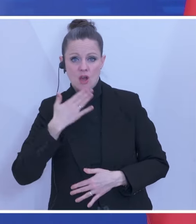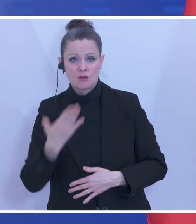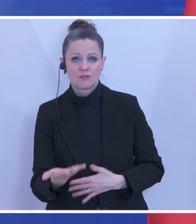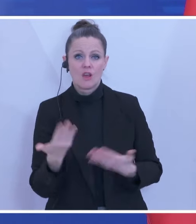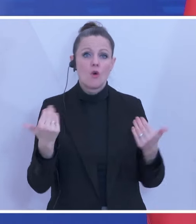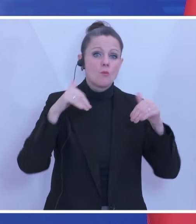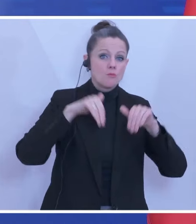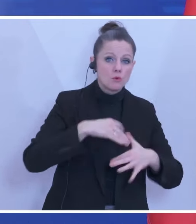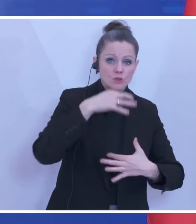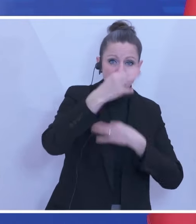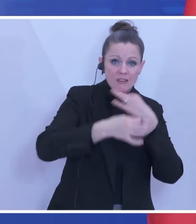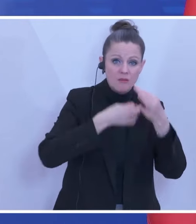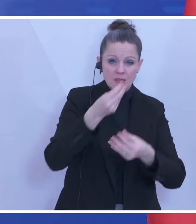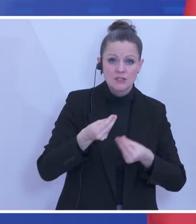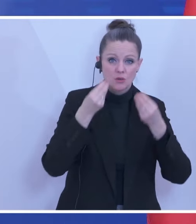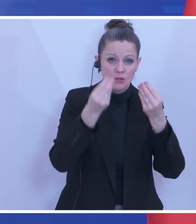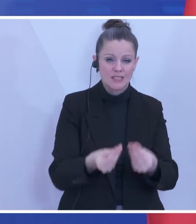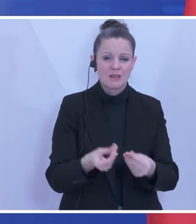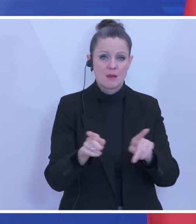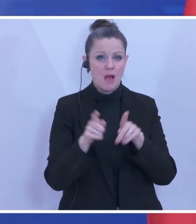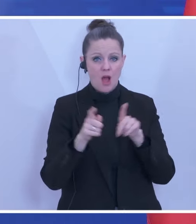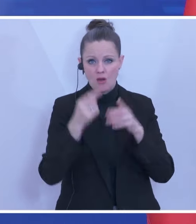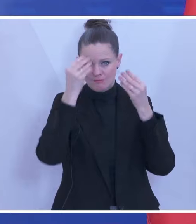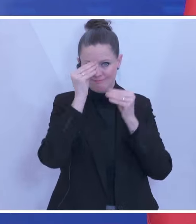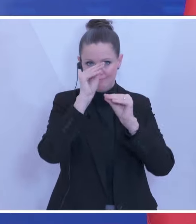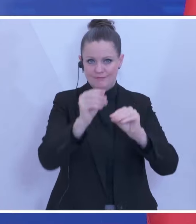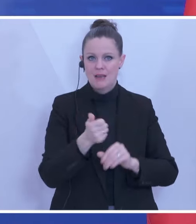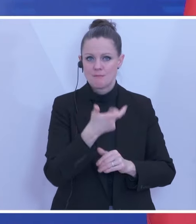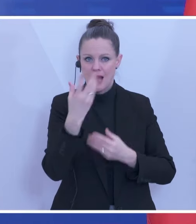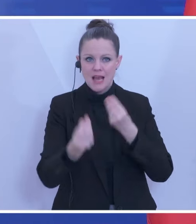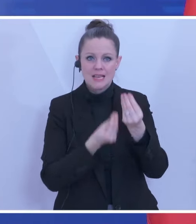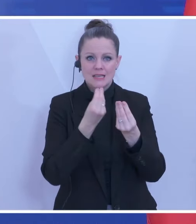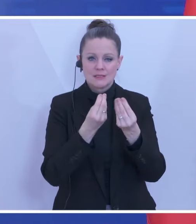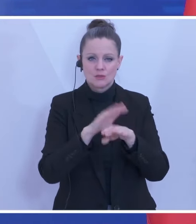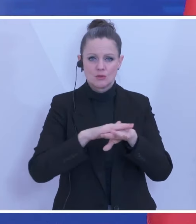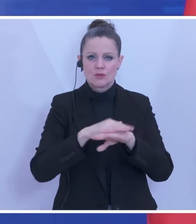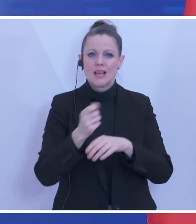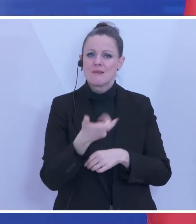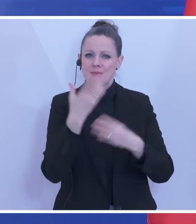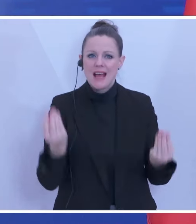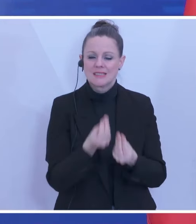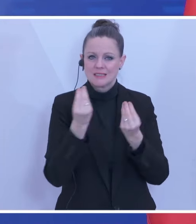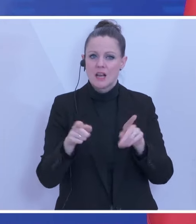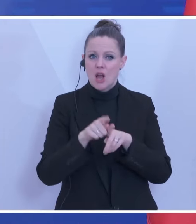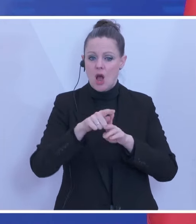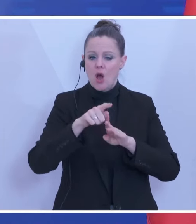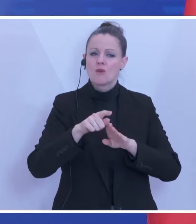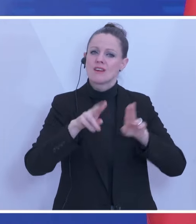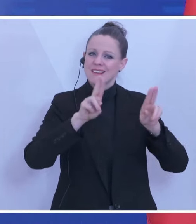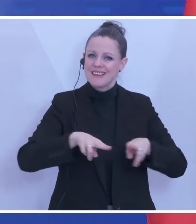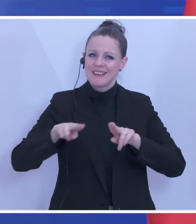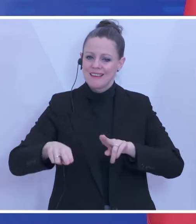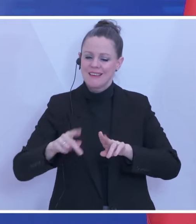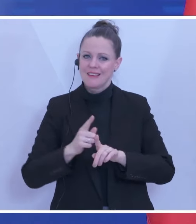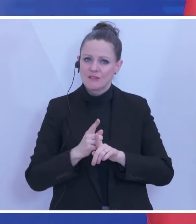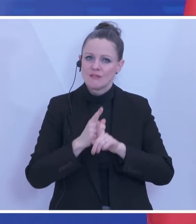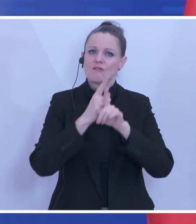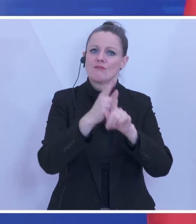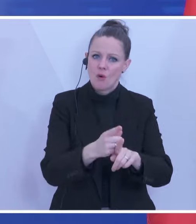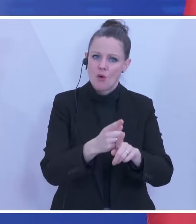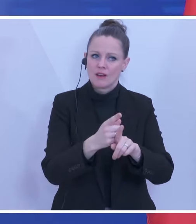erteilt werden? Wie wohl ich dazu sage, dass natürlich einige Dinge auch erst durch die Gerichte dann im Laufe und nach Rechtskraft des